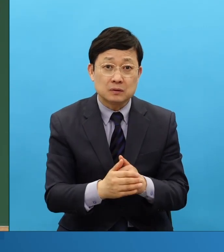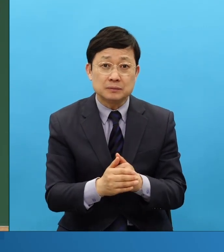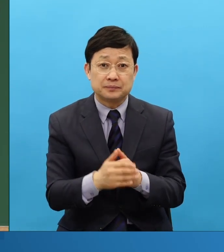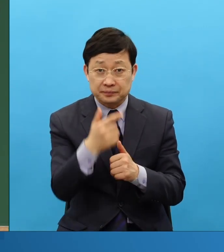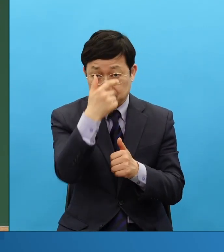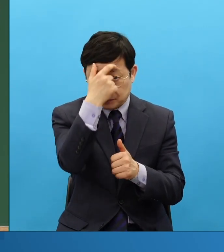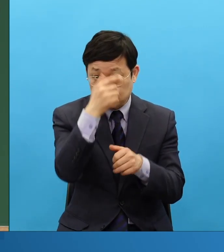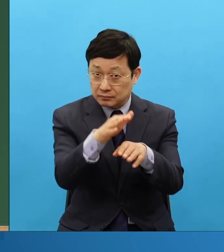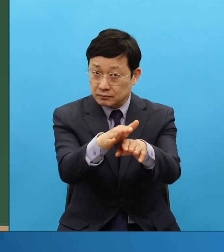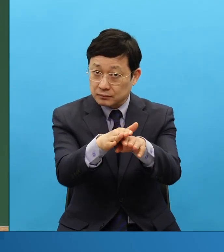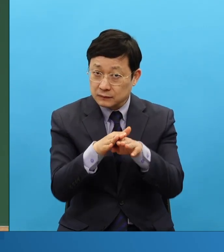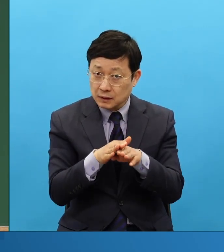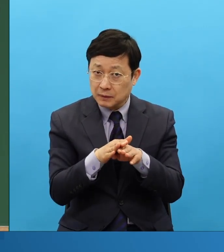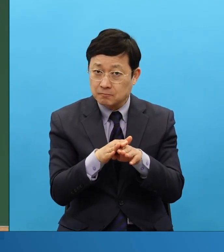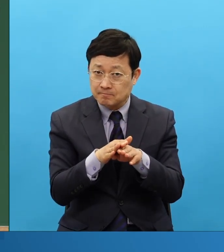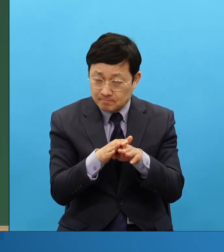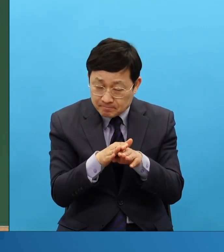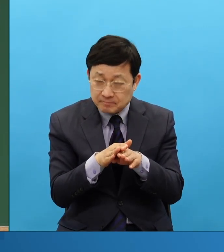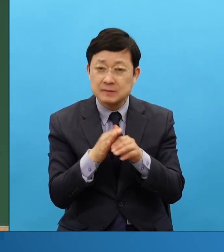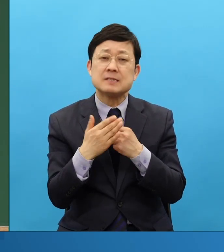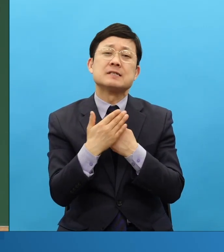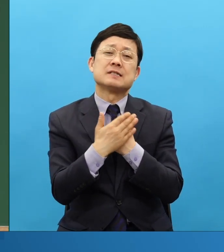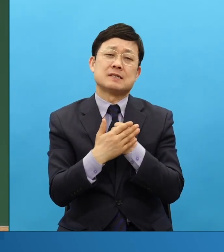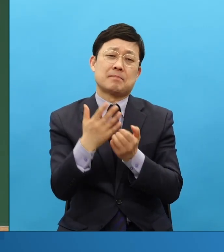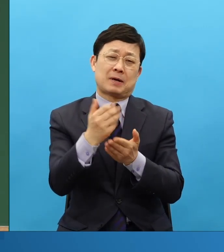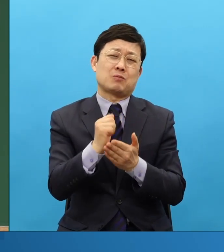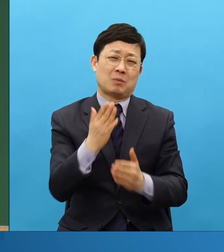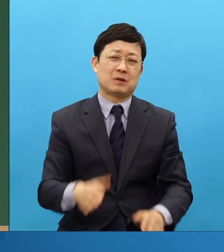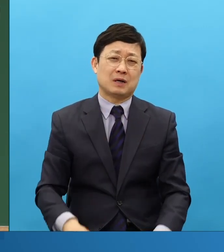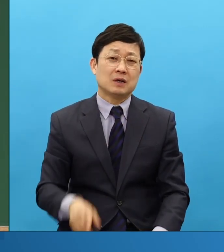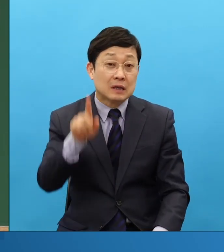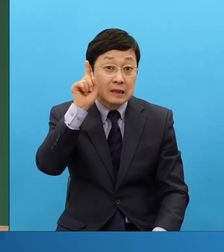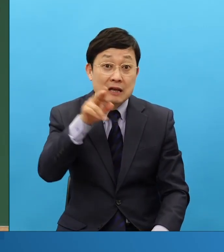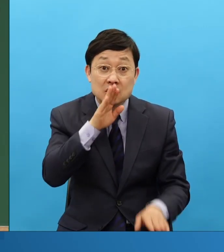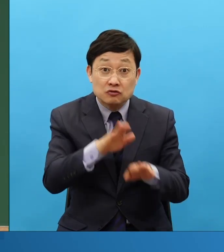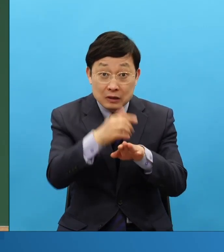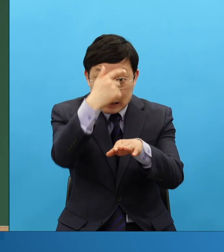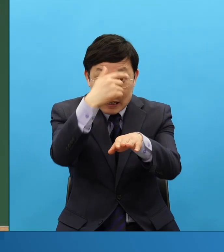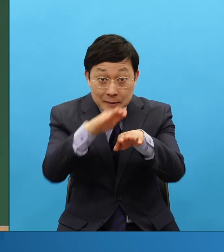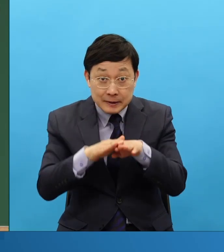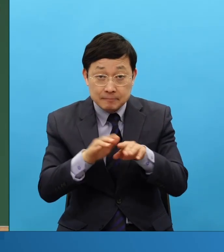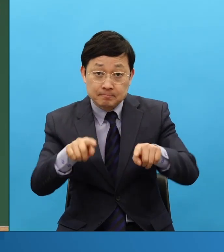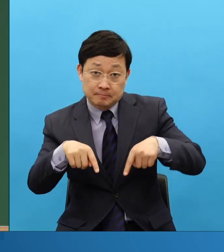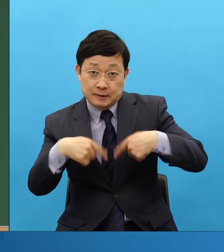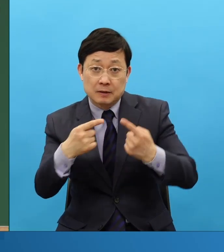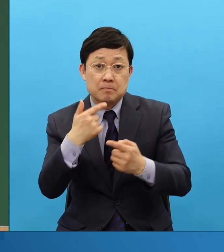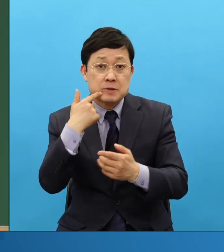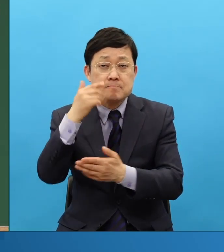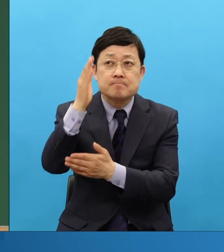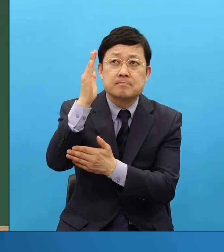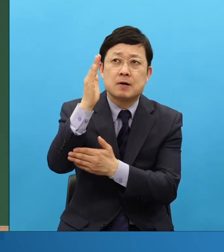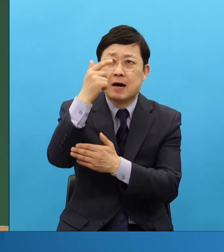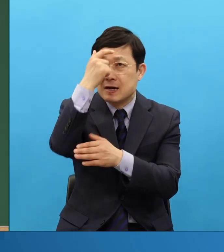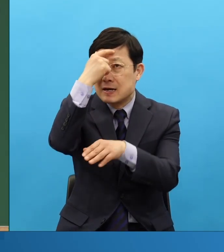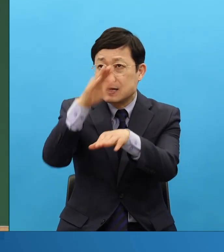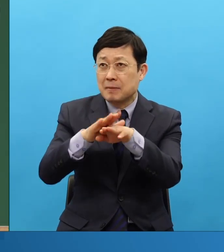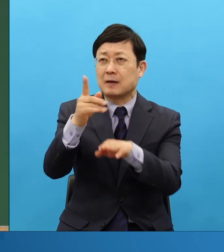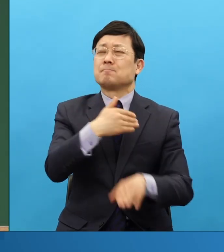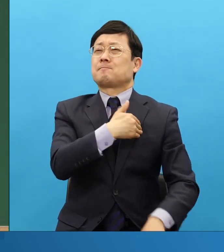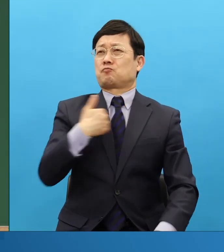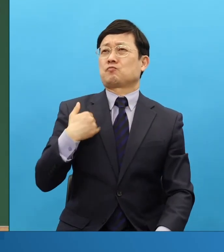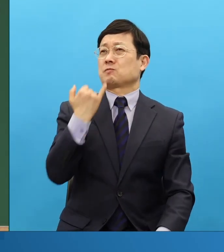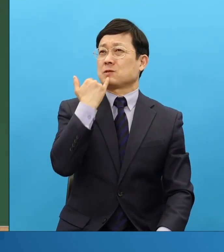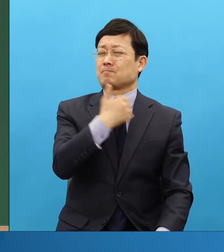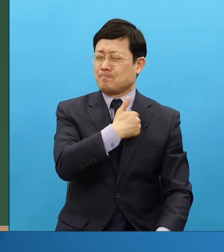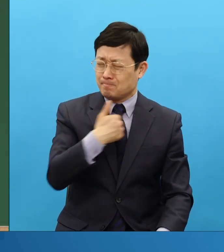신자도 이유 붙일 수 없어요. 여러분이 내일 예배 드리면서 모든 끝이 안 나면 이 시간표에 들어갈 수 없어요.